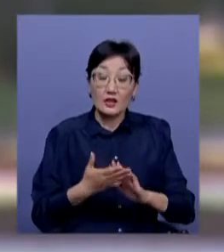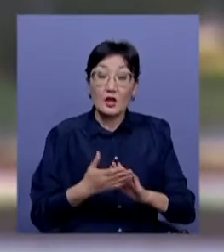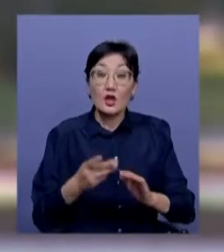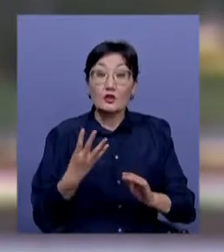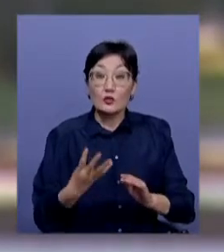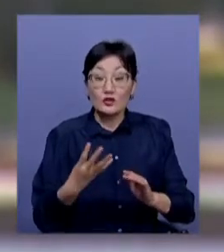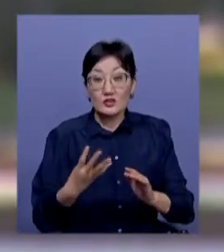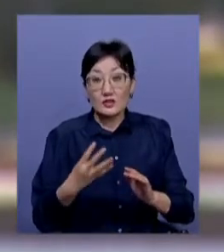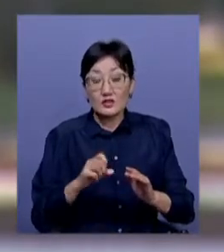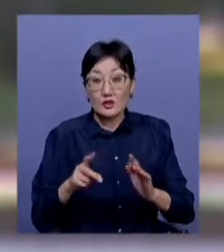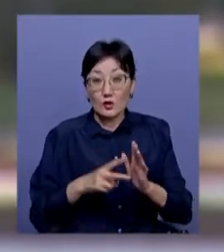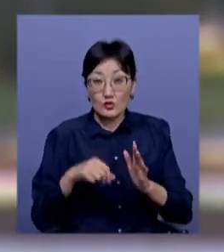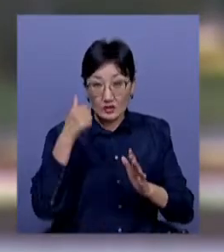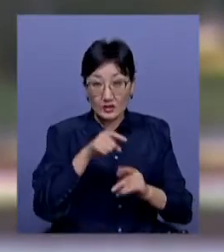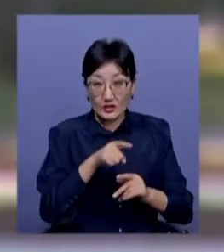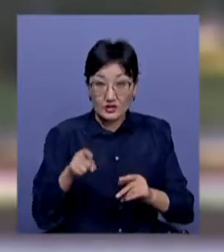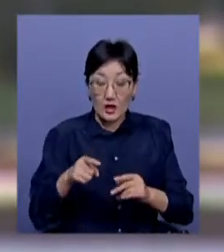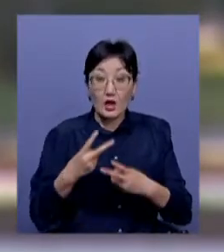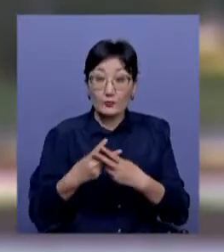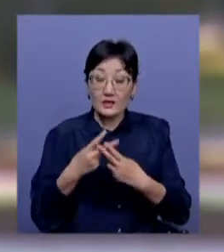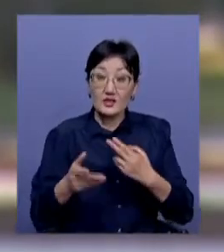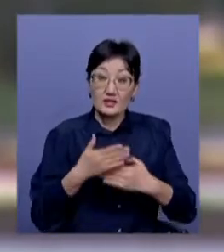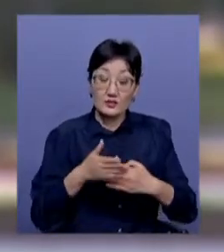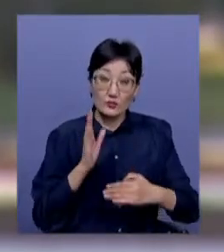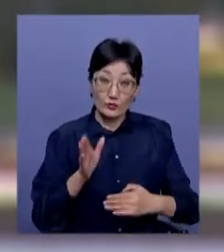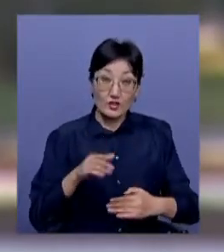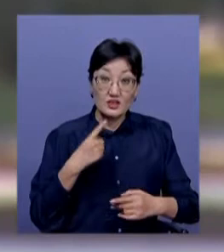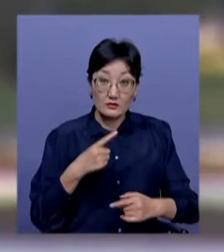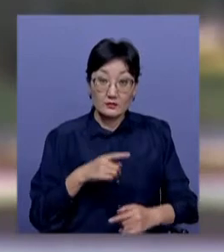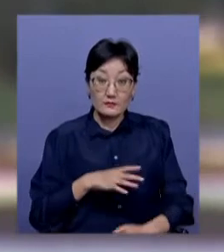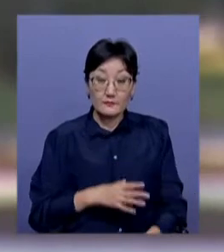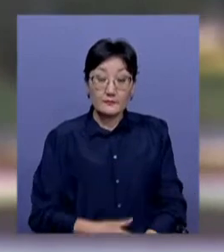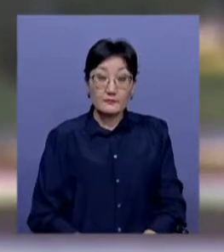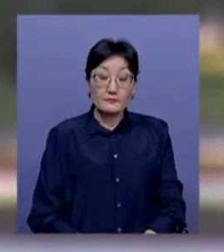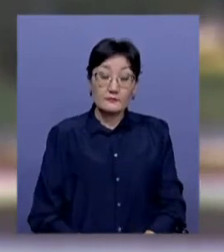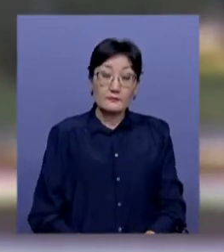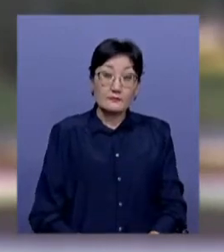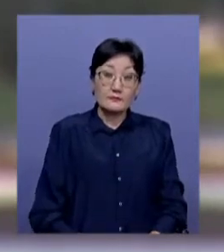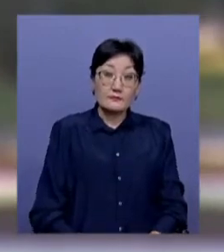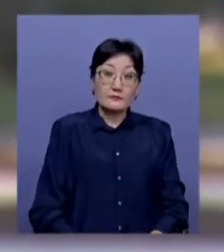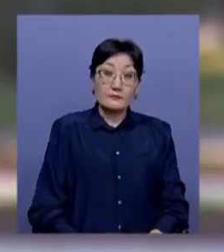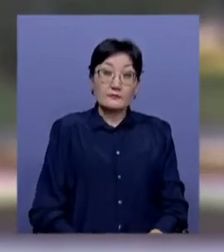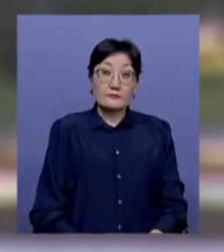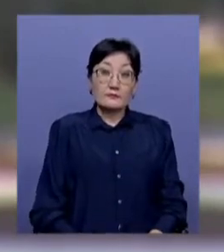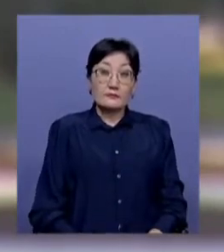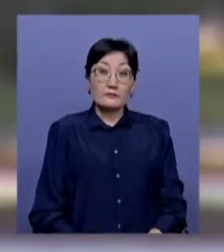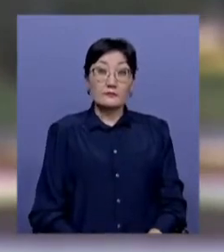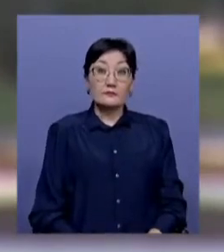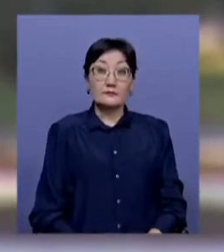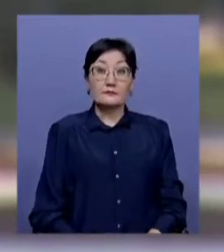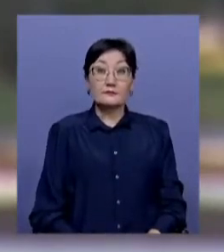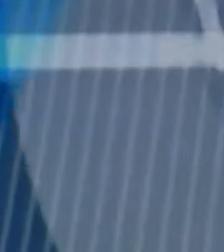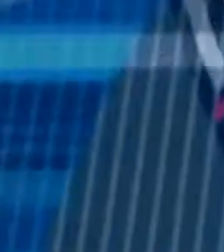жылдан 7 жылға дейін бас бостандығынан айырылады дейді. Асылбек Тойбек, Нұрлан Өтеген, Әлтөре Хамиев, Алматы телеарнасы,